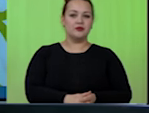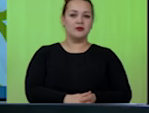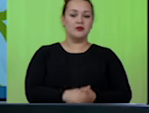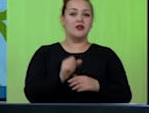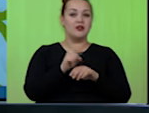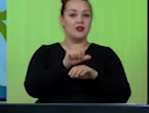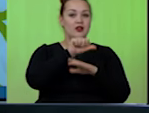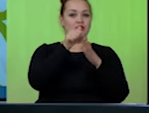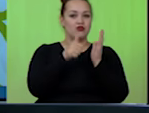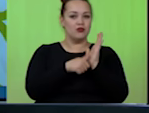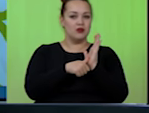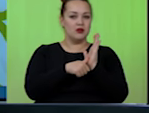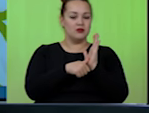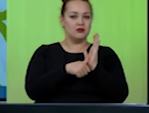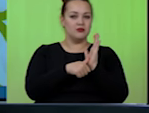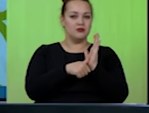Задание 16.